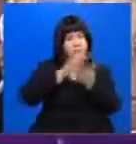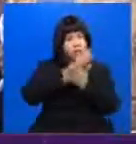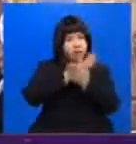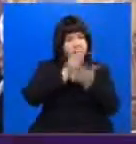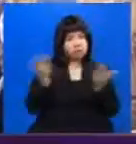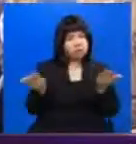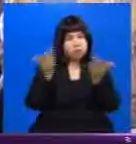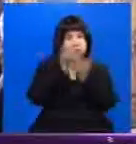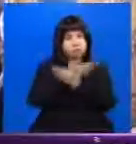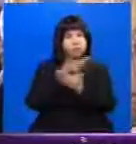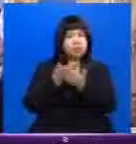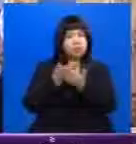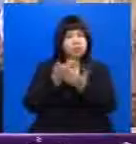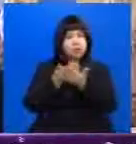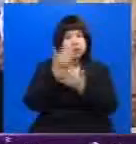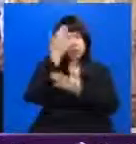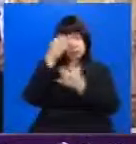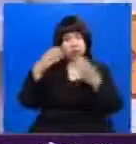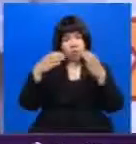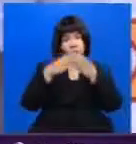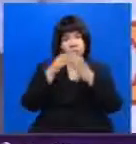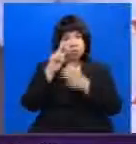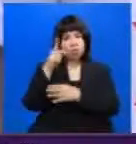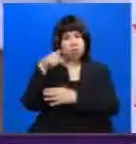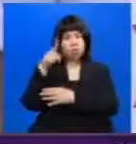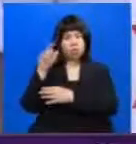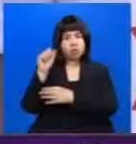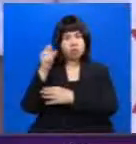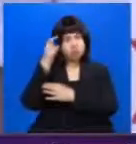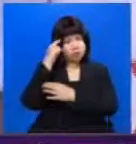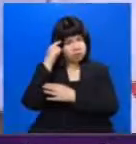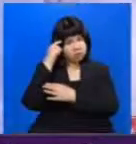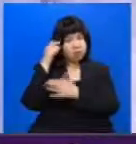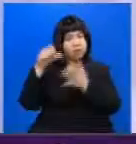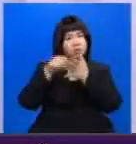นาเนื่องจากไม่เชื่อว่ากลุ่มกปปส.จะแก้ปัญหาโครงการ